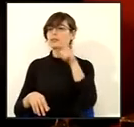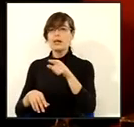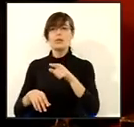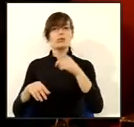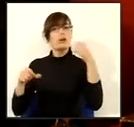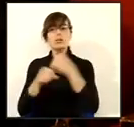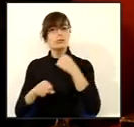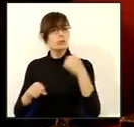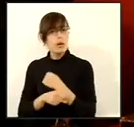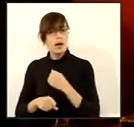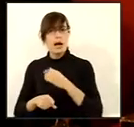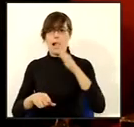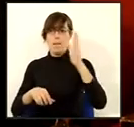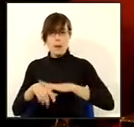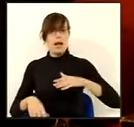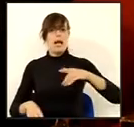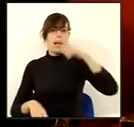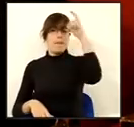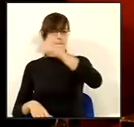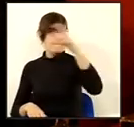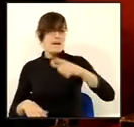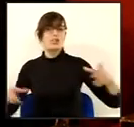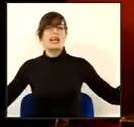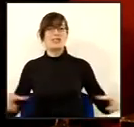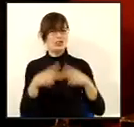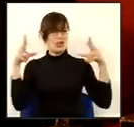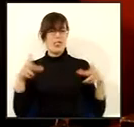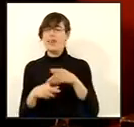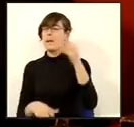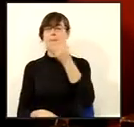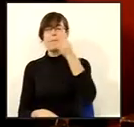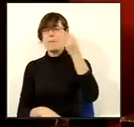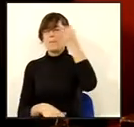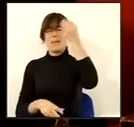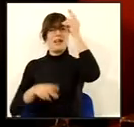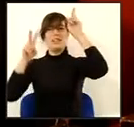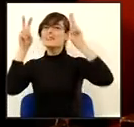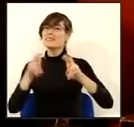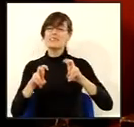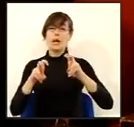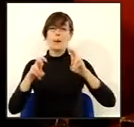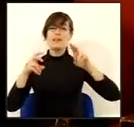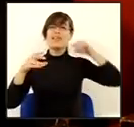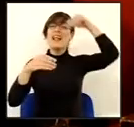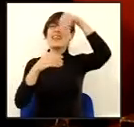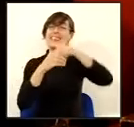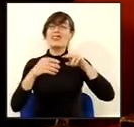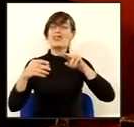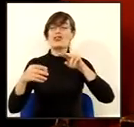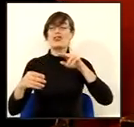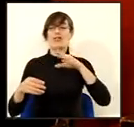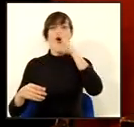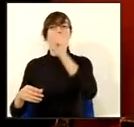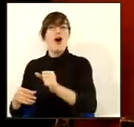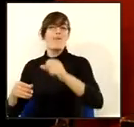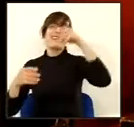el treball per la millora de la societat i les persones. Això sota el control i la transparència en el bon ús dels